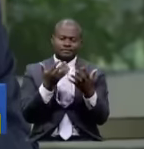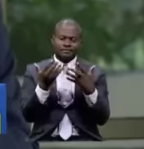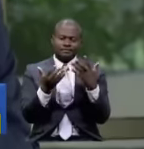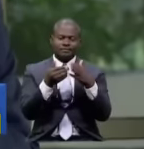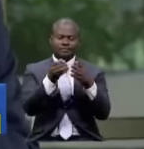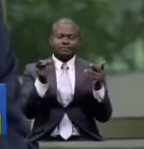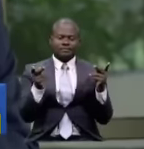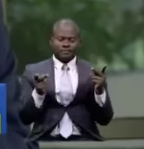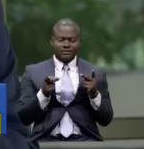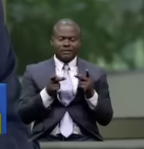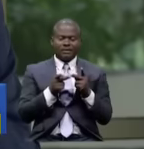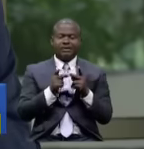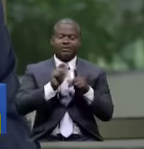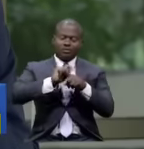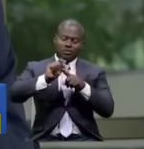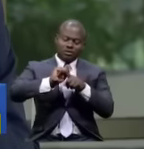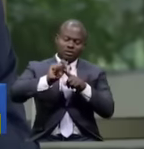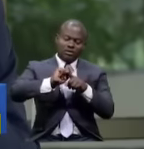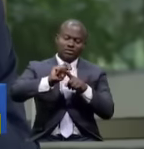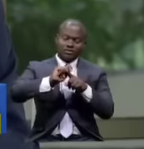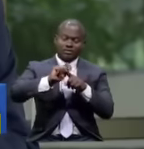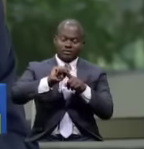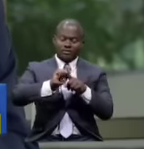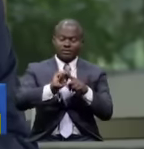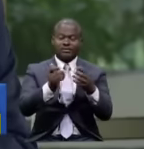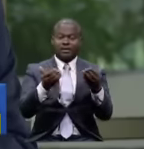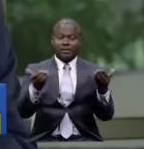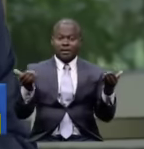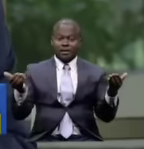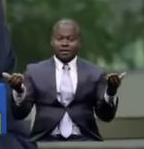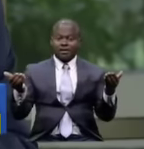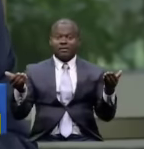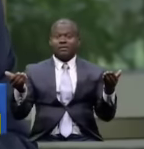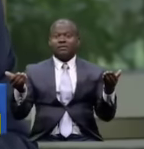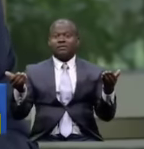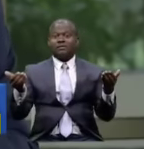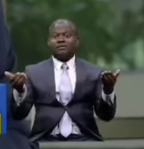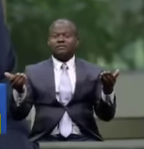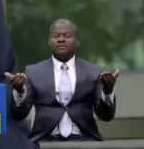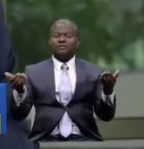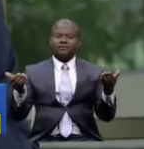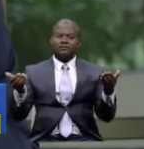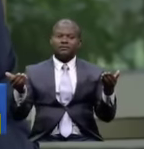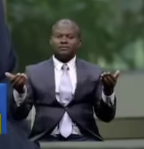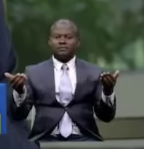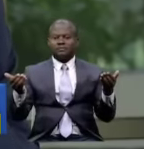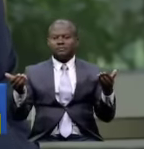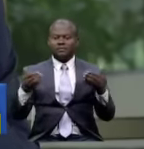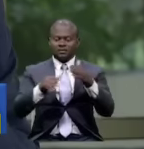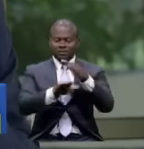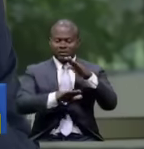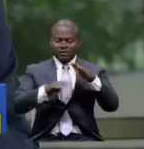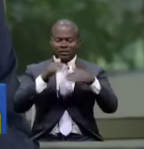bakiri bato umupira w'amaguru no kubaha ibyangombwa byose imipira n'ibindi bishobora gukoreshwa muri